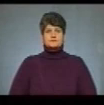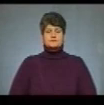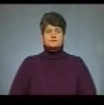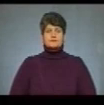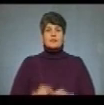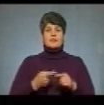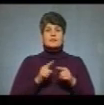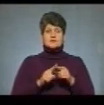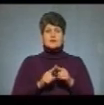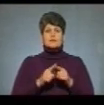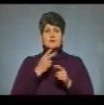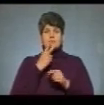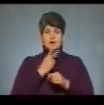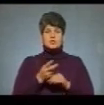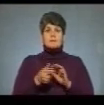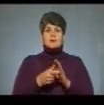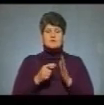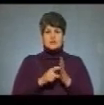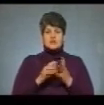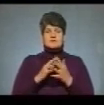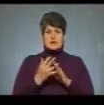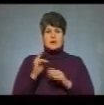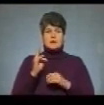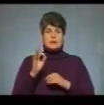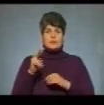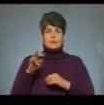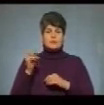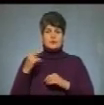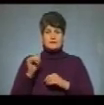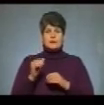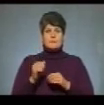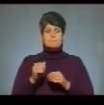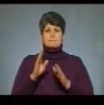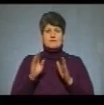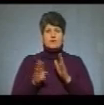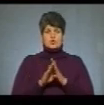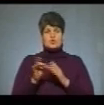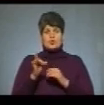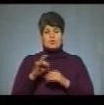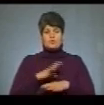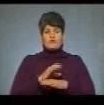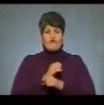На цих кадрах ви бачите приміщення у селі Колодіївка під Волочиського району, де стався вибух.